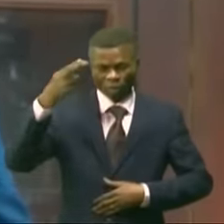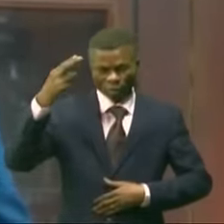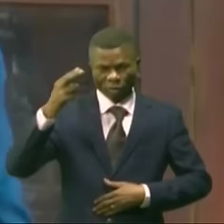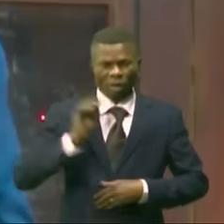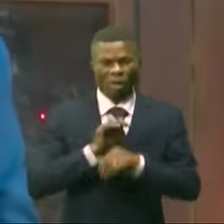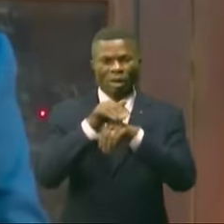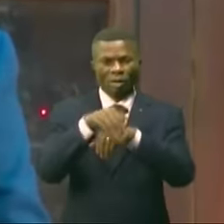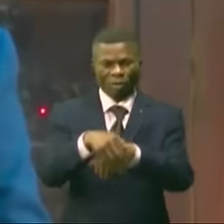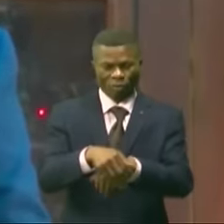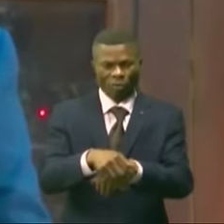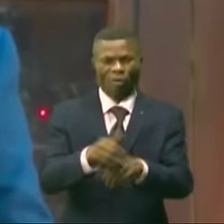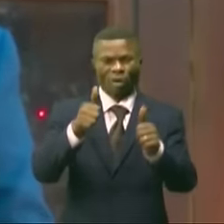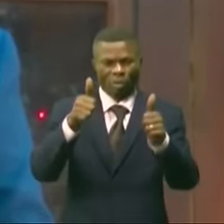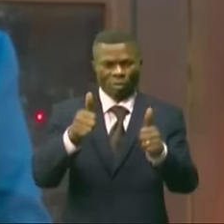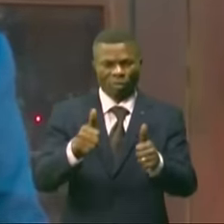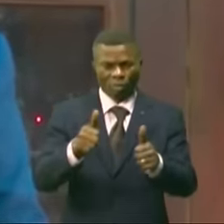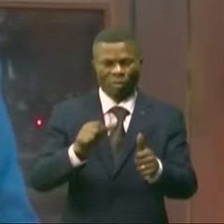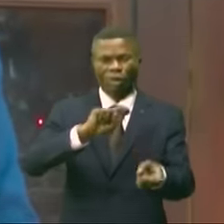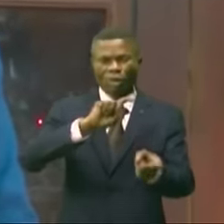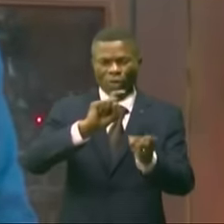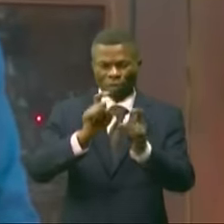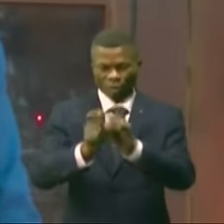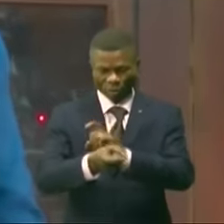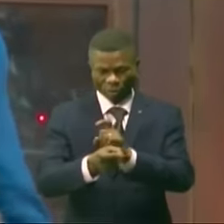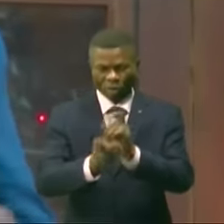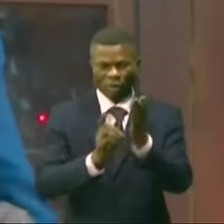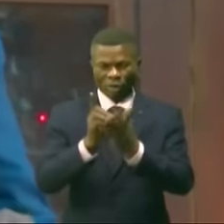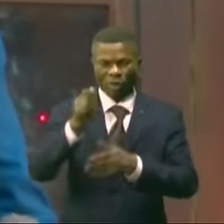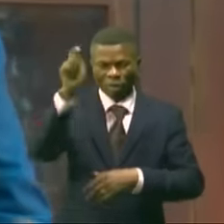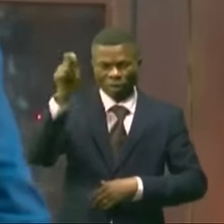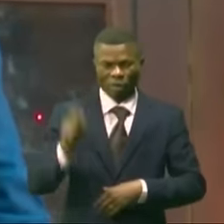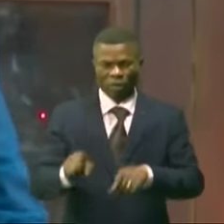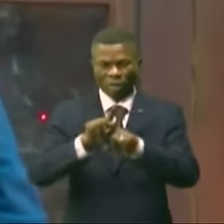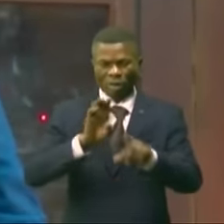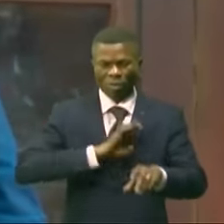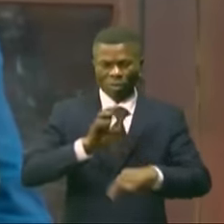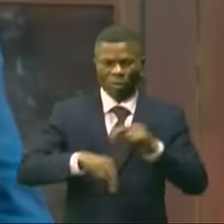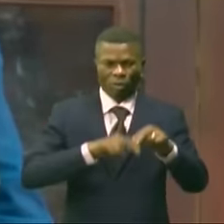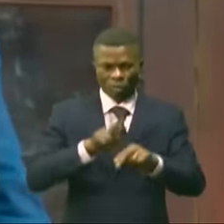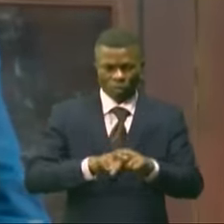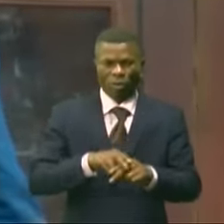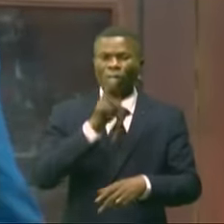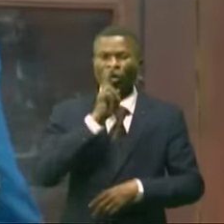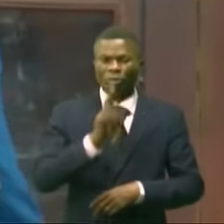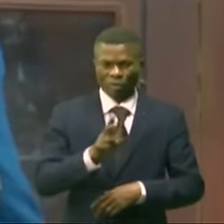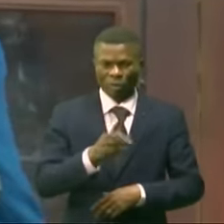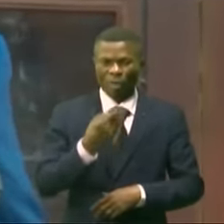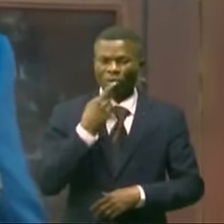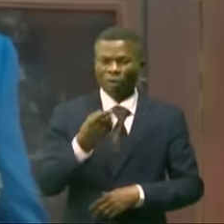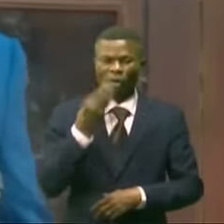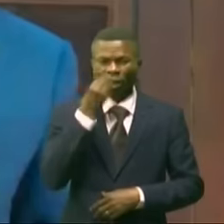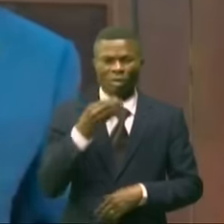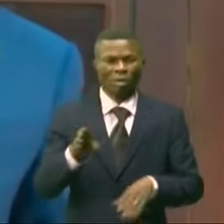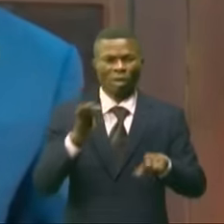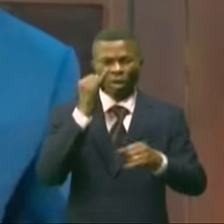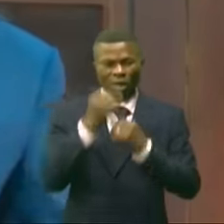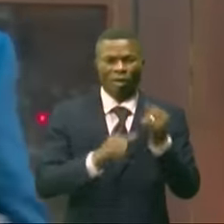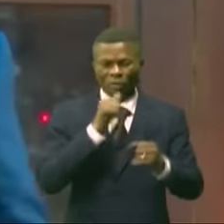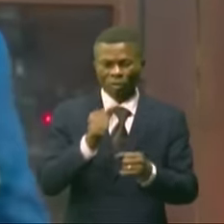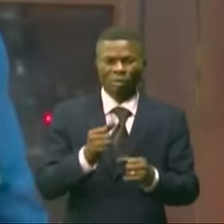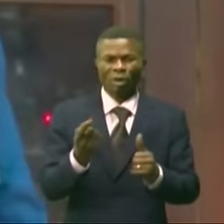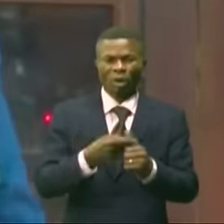contribuer positivement à la réforme de l'armée et de la police nationale évidemment on ne peut pas dire un mot de clôture